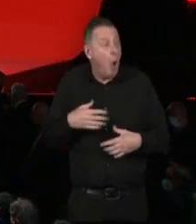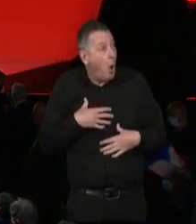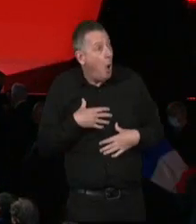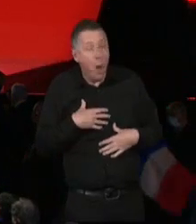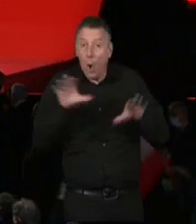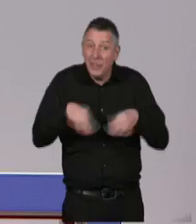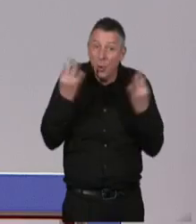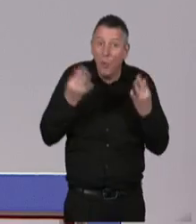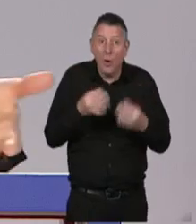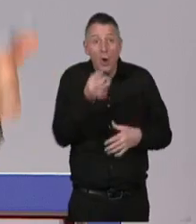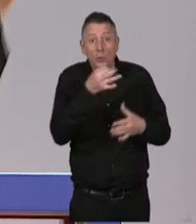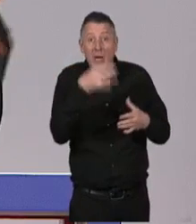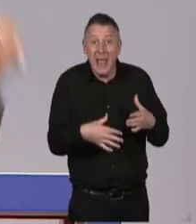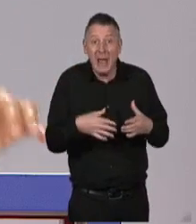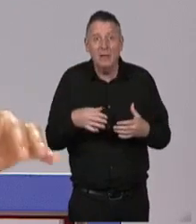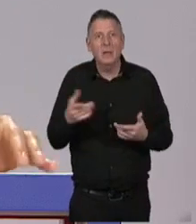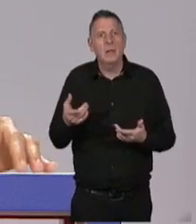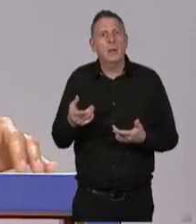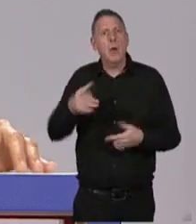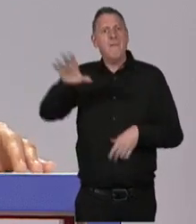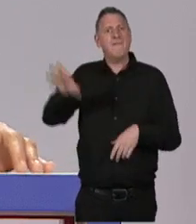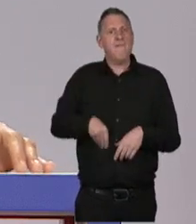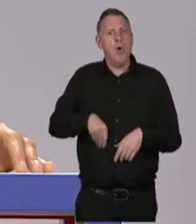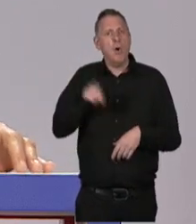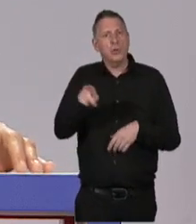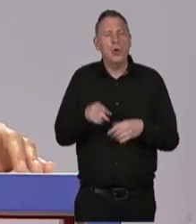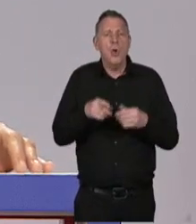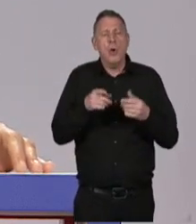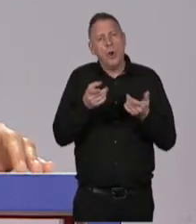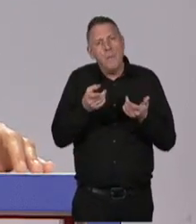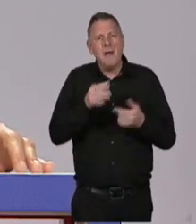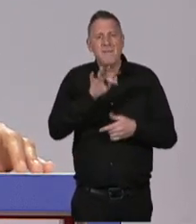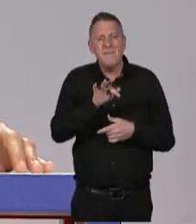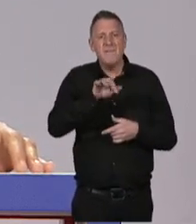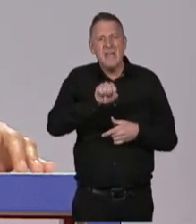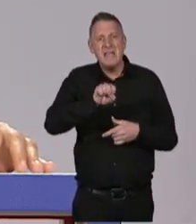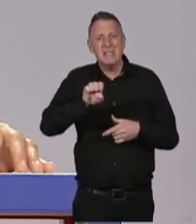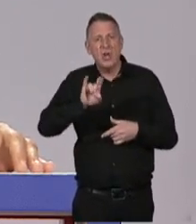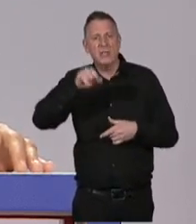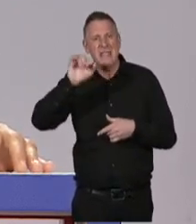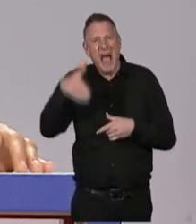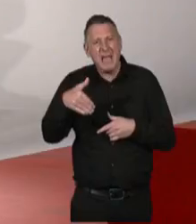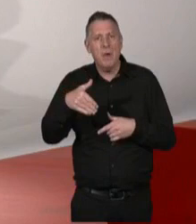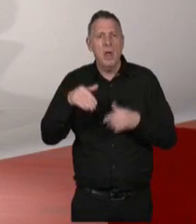aujourd'hui après la faute de la fermeture de Fessenheim.